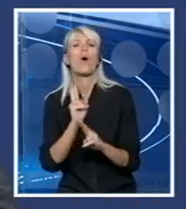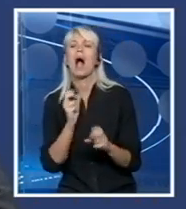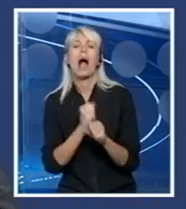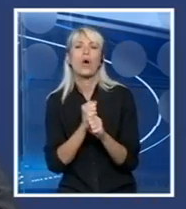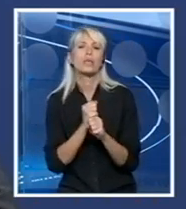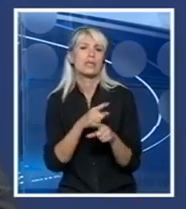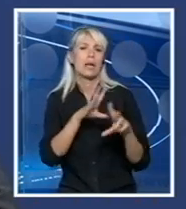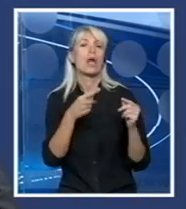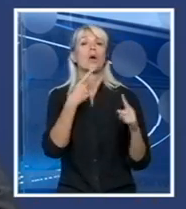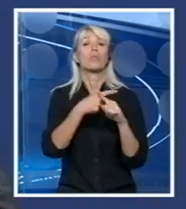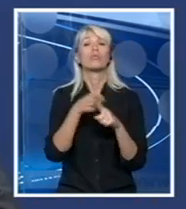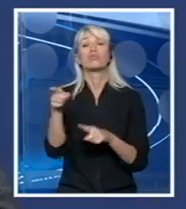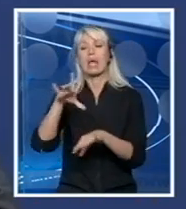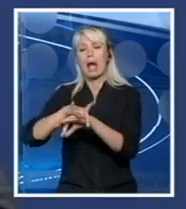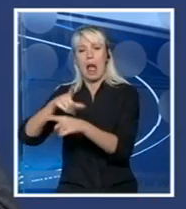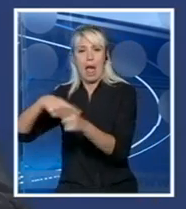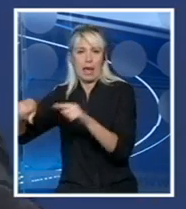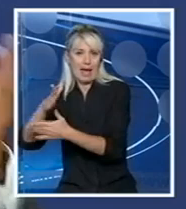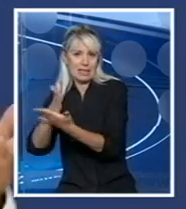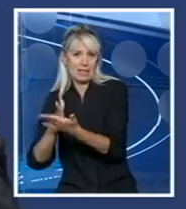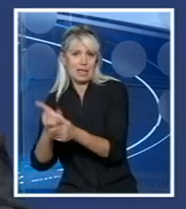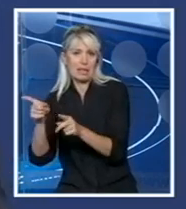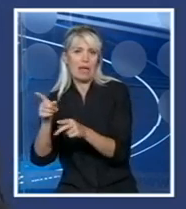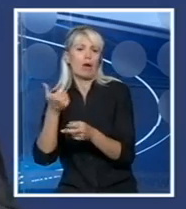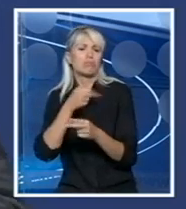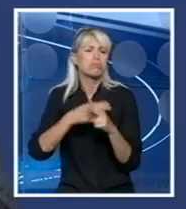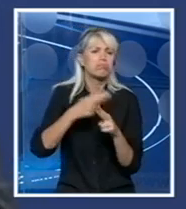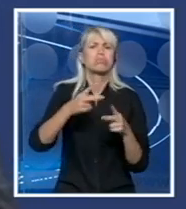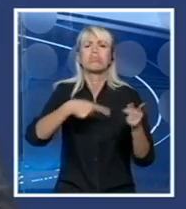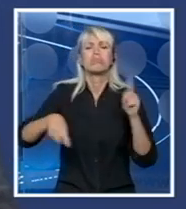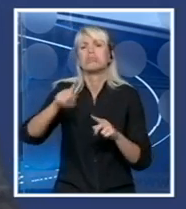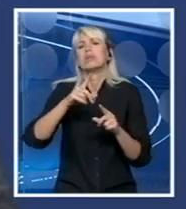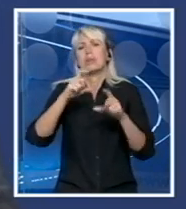štaba lekarskog dela koji se odnose na sve one druge higijenske uslove i sve one